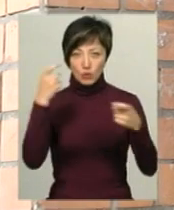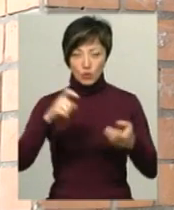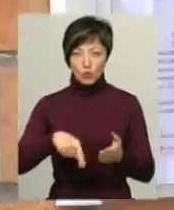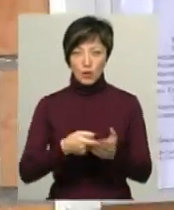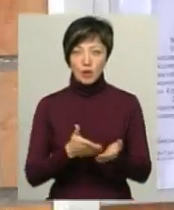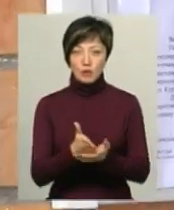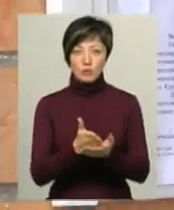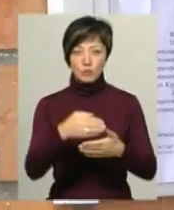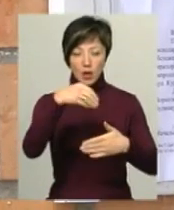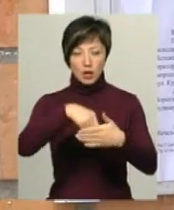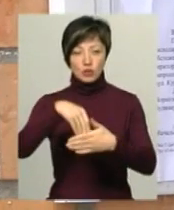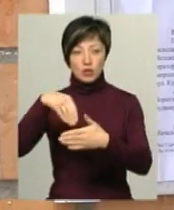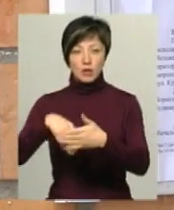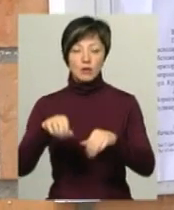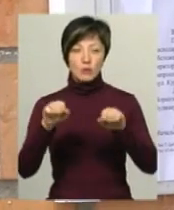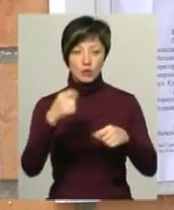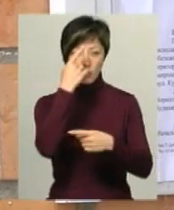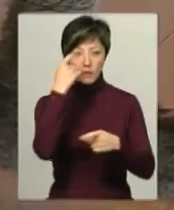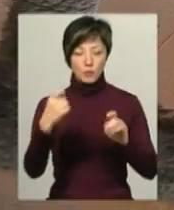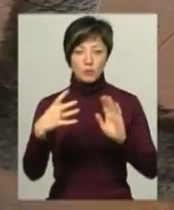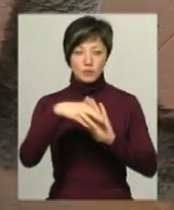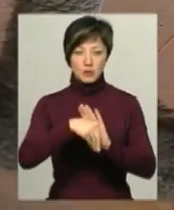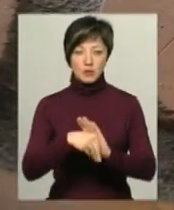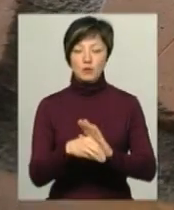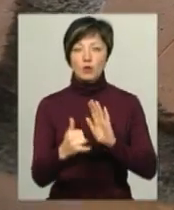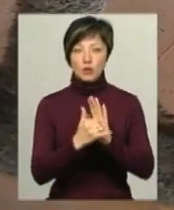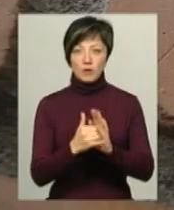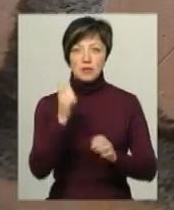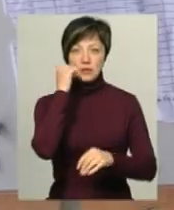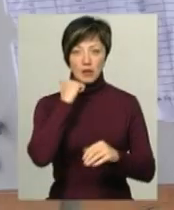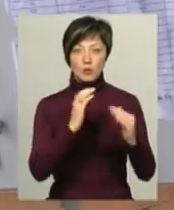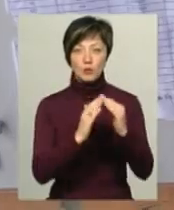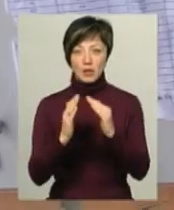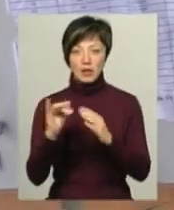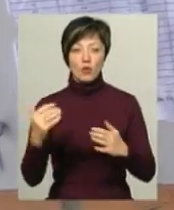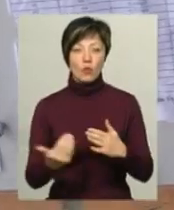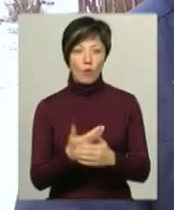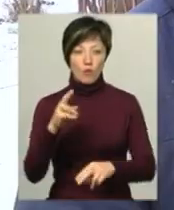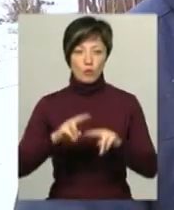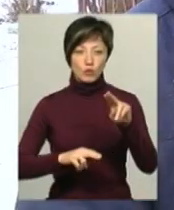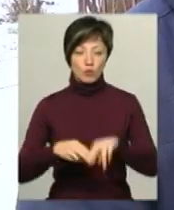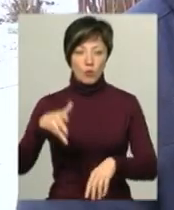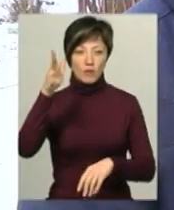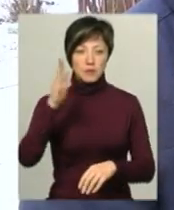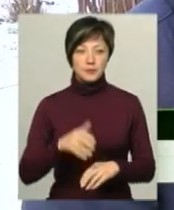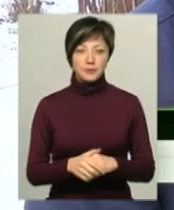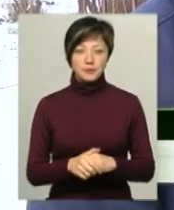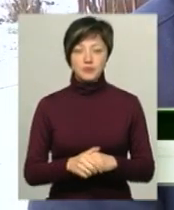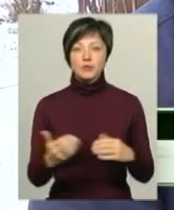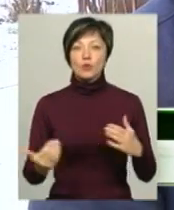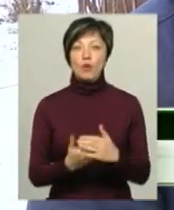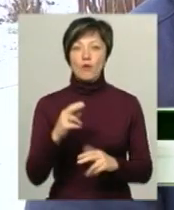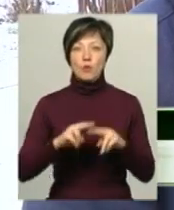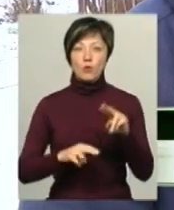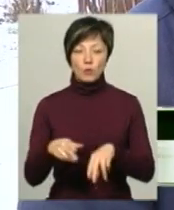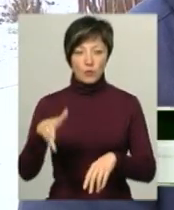у вигляді кишені, куди можна вкладати повідомлення. Каже, встановлюють дошки і на старих будинках, і на новобудовах. Здаються нові будинки, вони